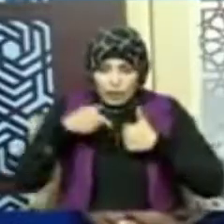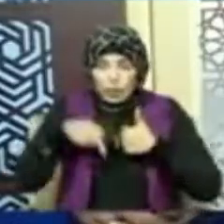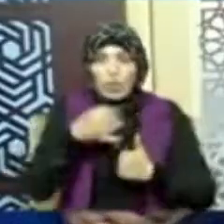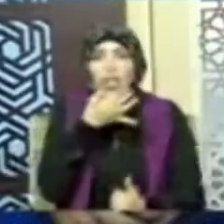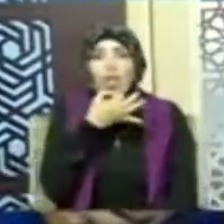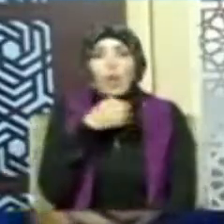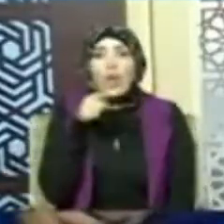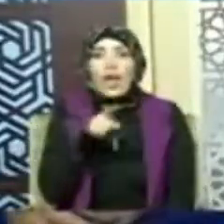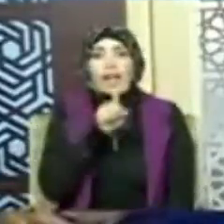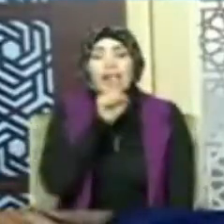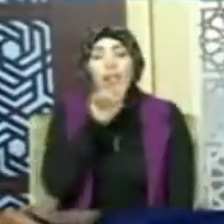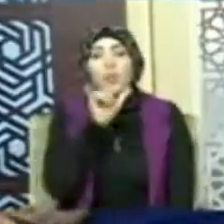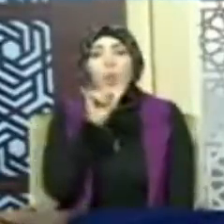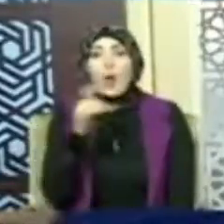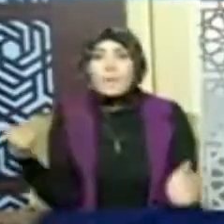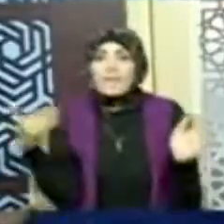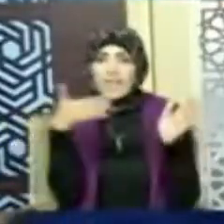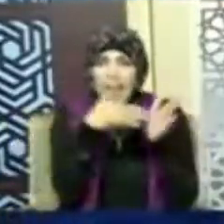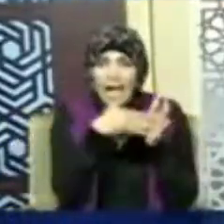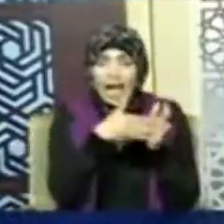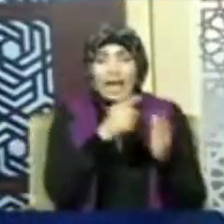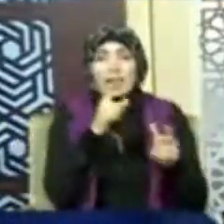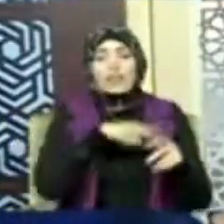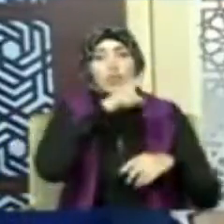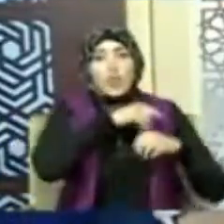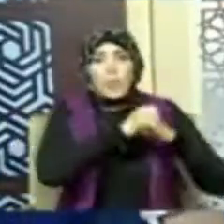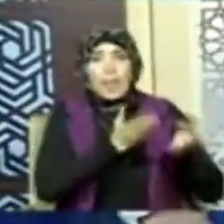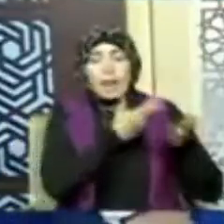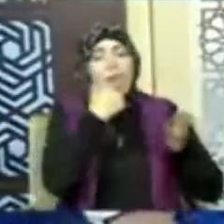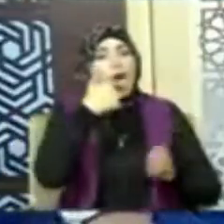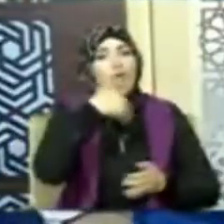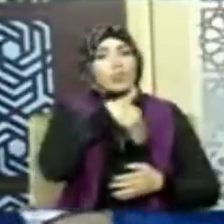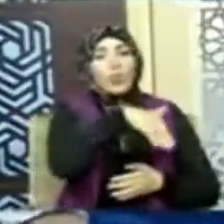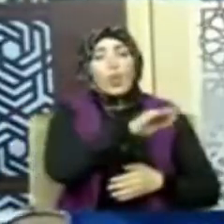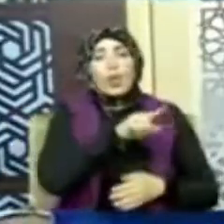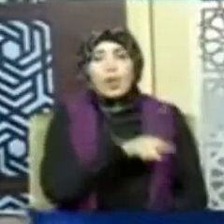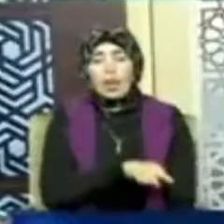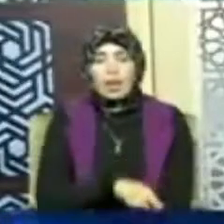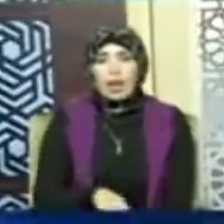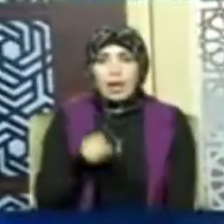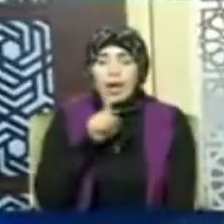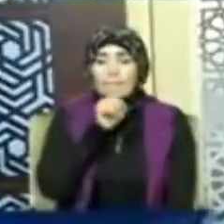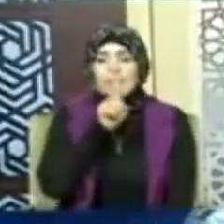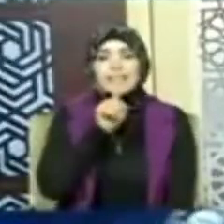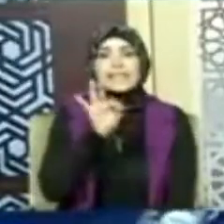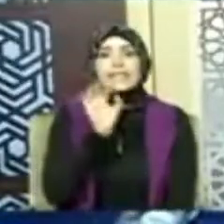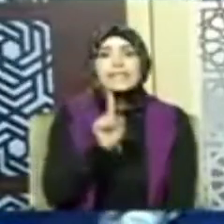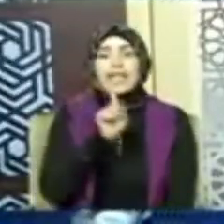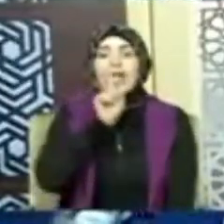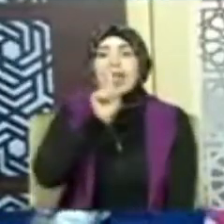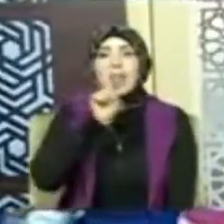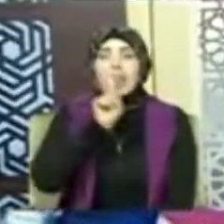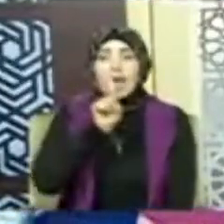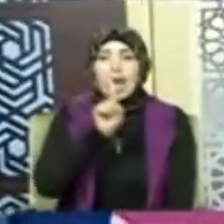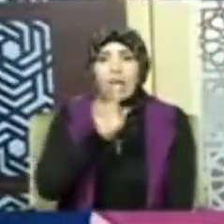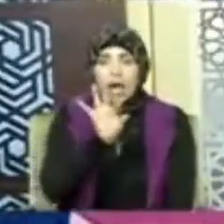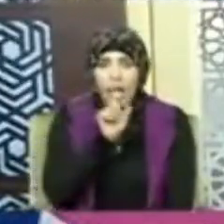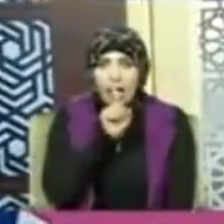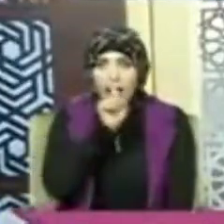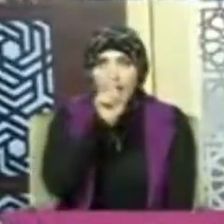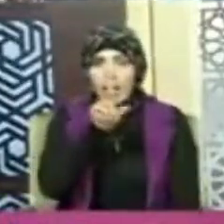تنفروا لنصرة دين الله وعمارة الكون كما أمركم، إلا